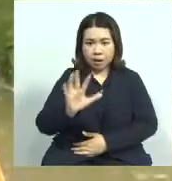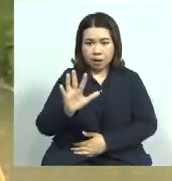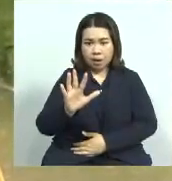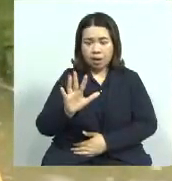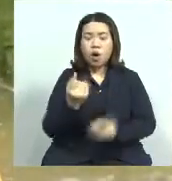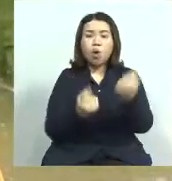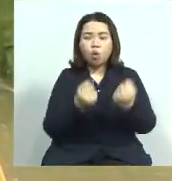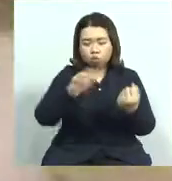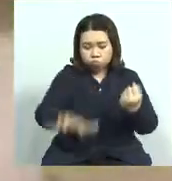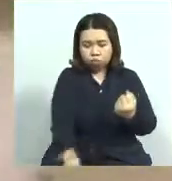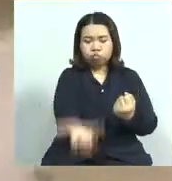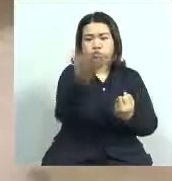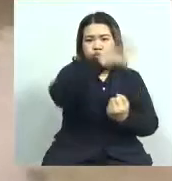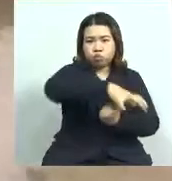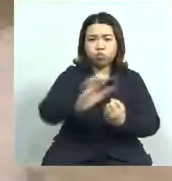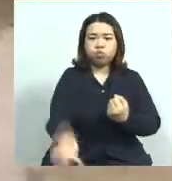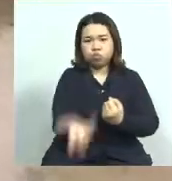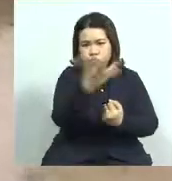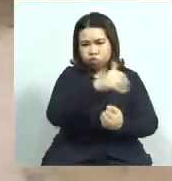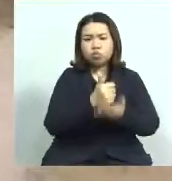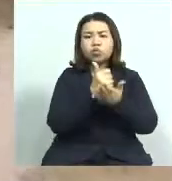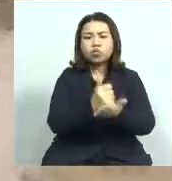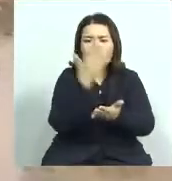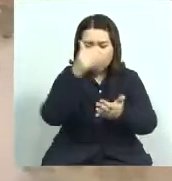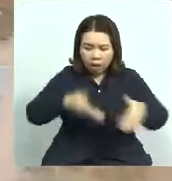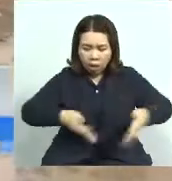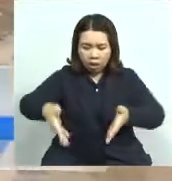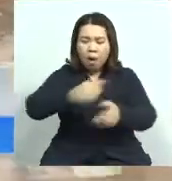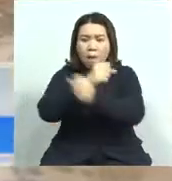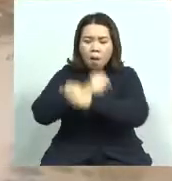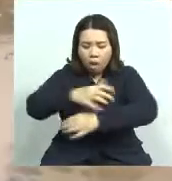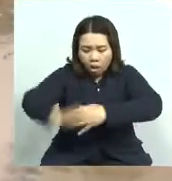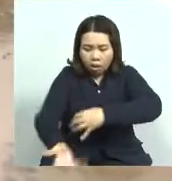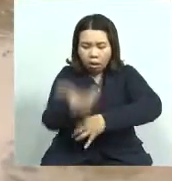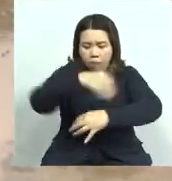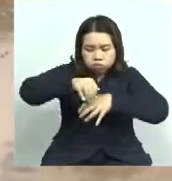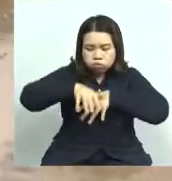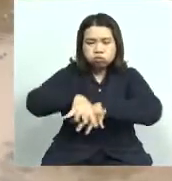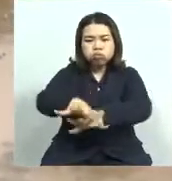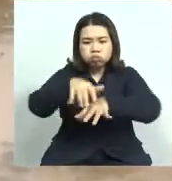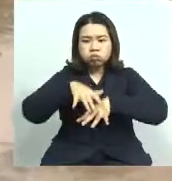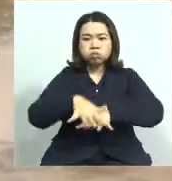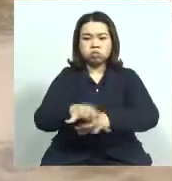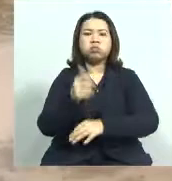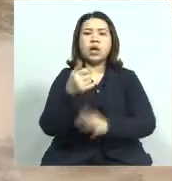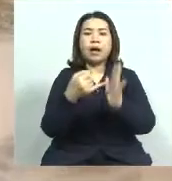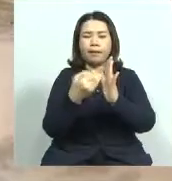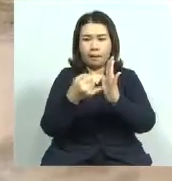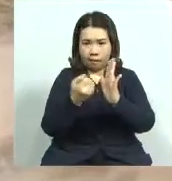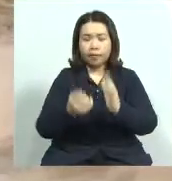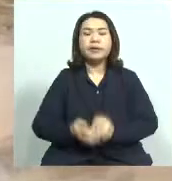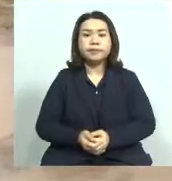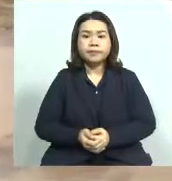ารถขุดแบคโฮลงพื้นที่เพื่อเปิดทางน้ำกำจัดวัชพืชให้น้ำไหลลงพื้นที่ได้สะดวกน